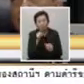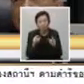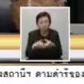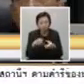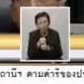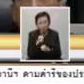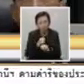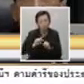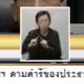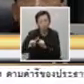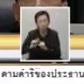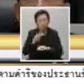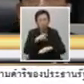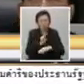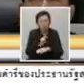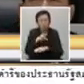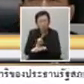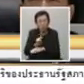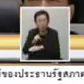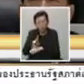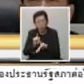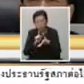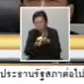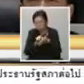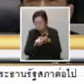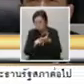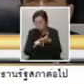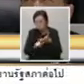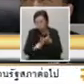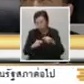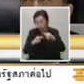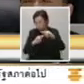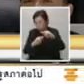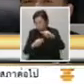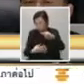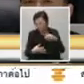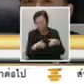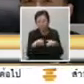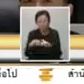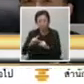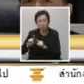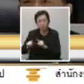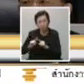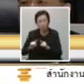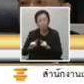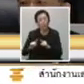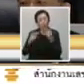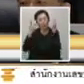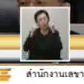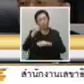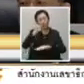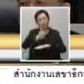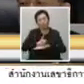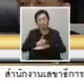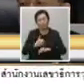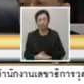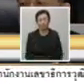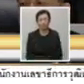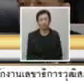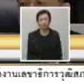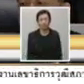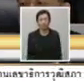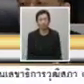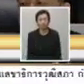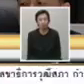างๆอีกมากมายไม่รู้กี่คณะทำงานนะครับคนเรานะ